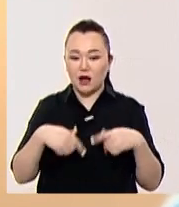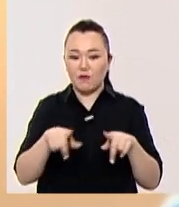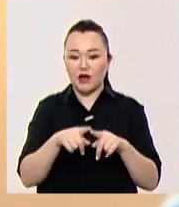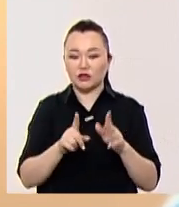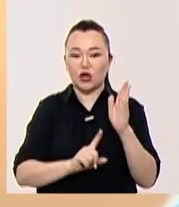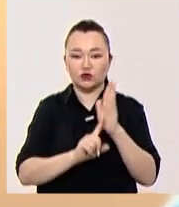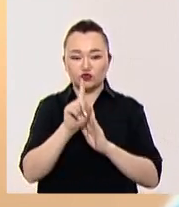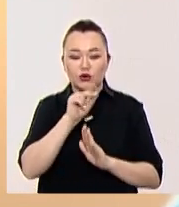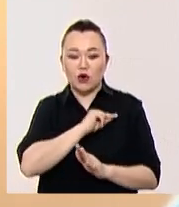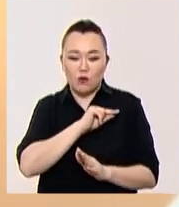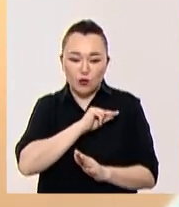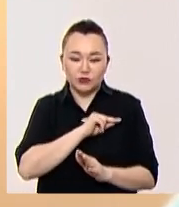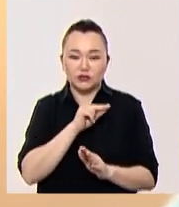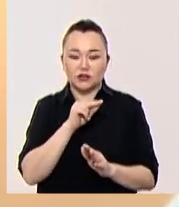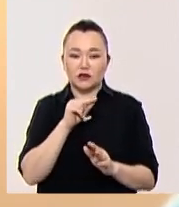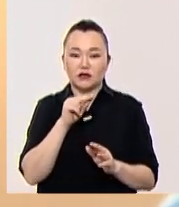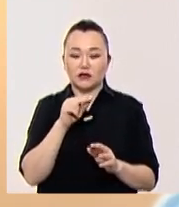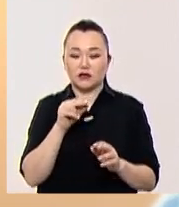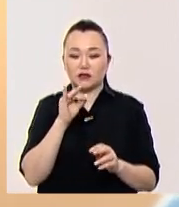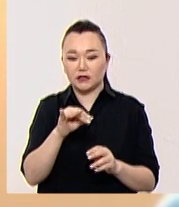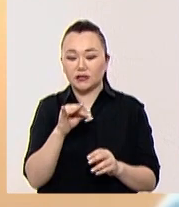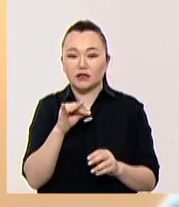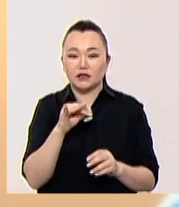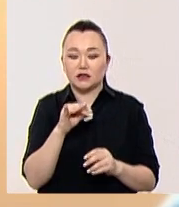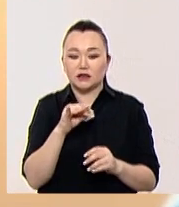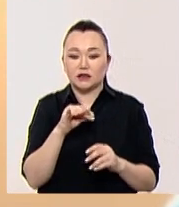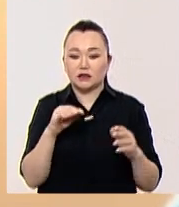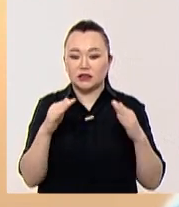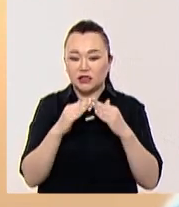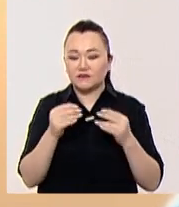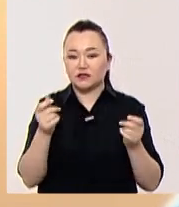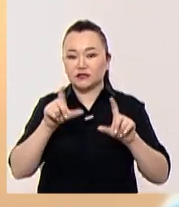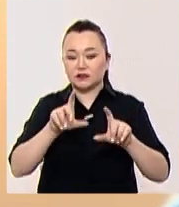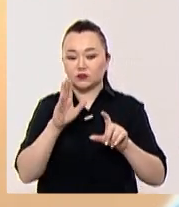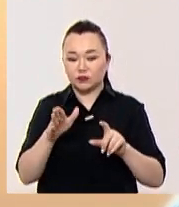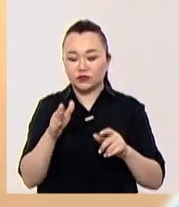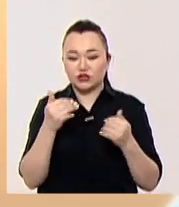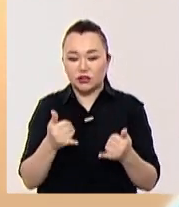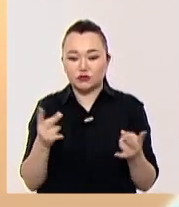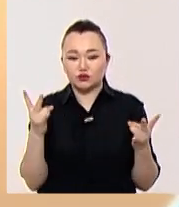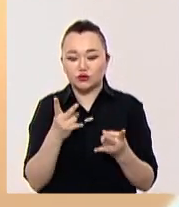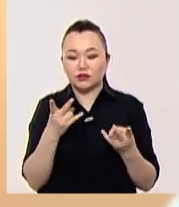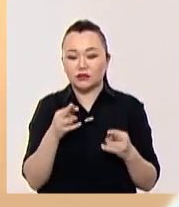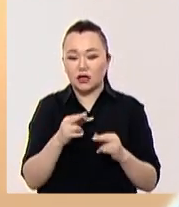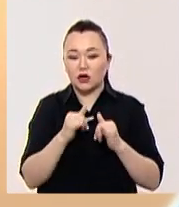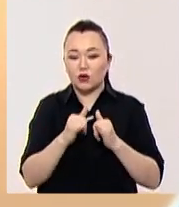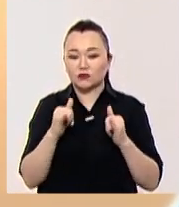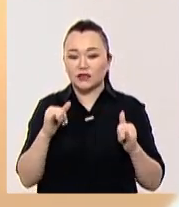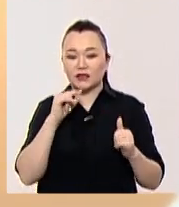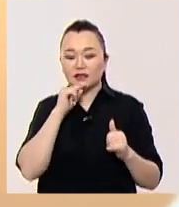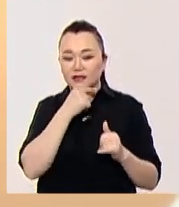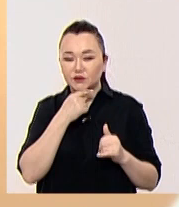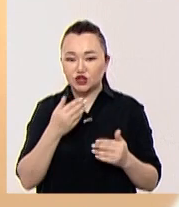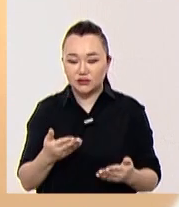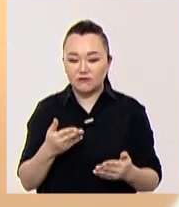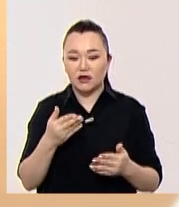начнут работать, недвижимость в целом вырастет в цене, а это сейчас необходимо для роста экономического. Ну и в